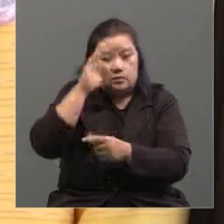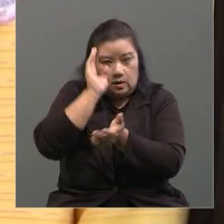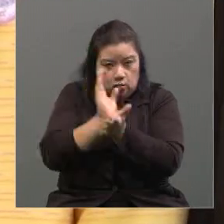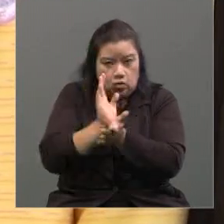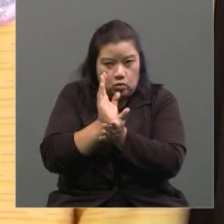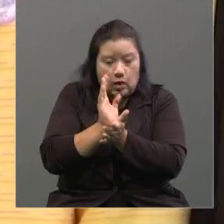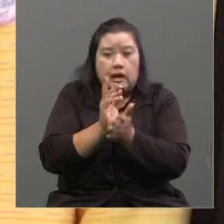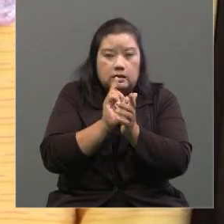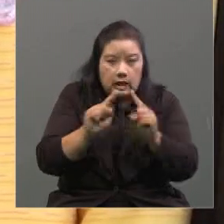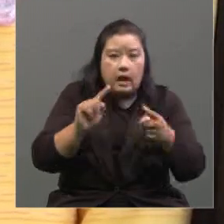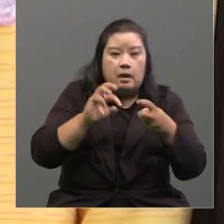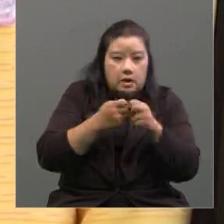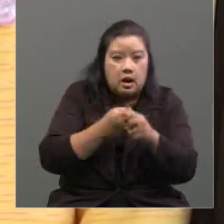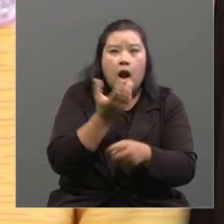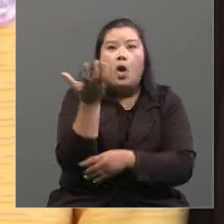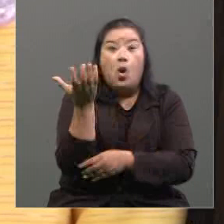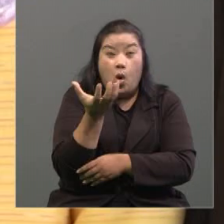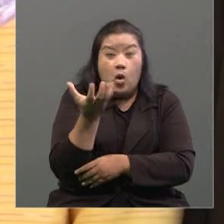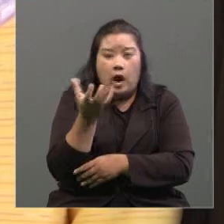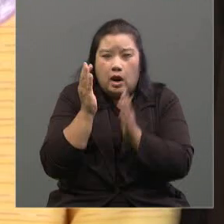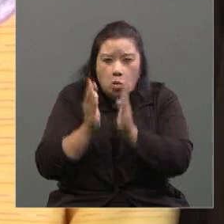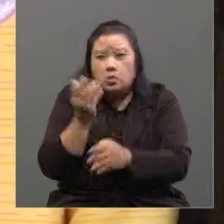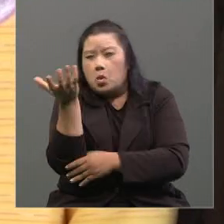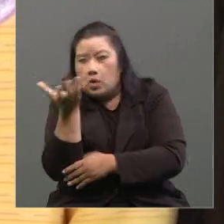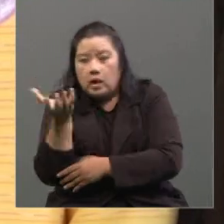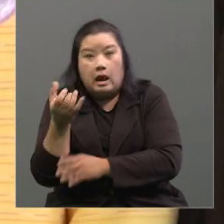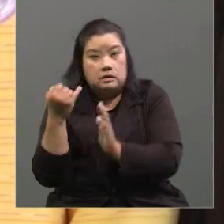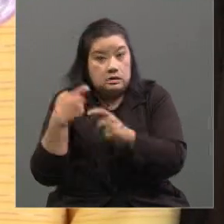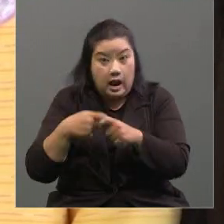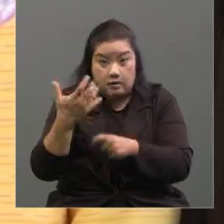เนี่ยไม่ได้ยากเลยครับถ้าหากว่าพี่น้องประชาชนที่สัญ